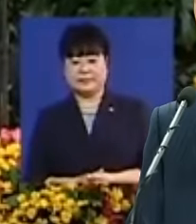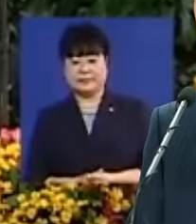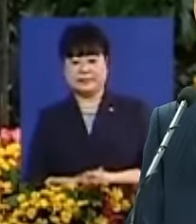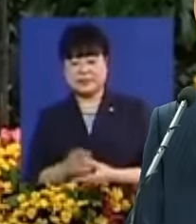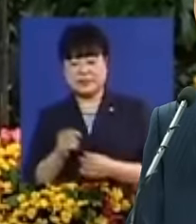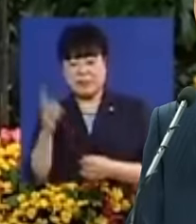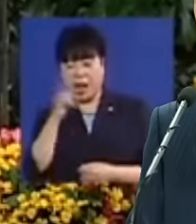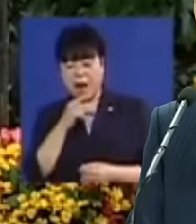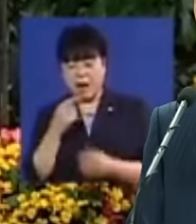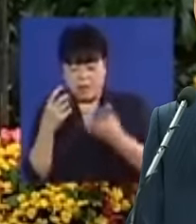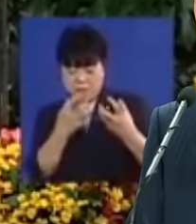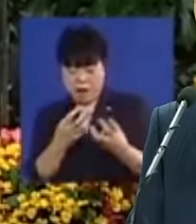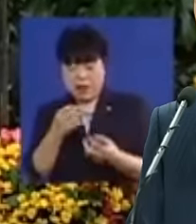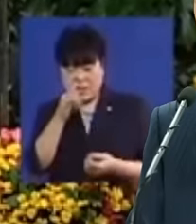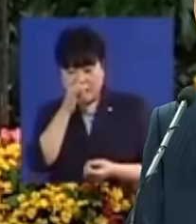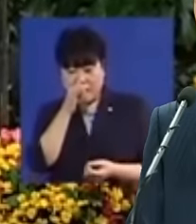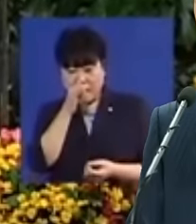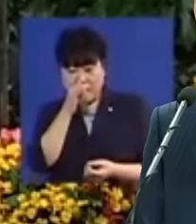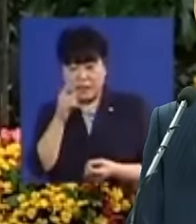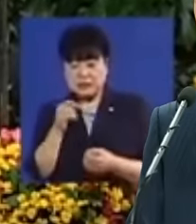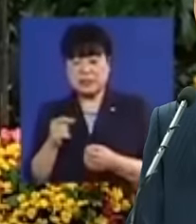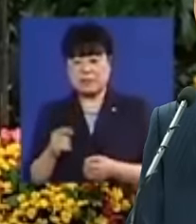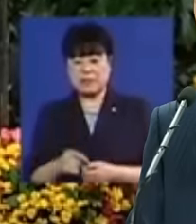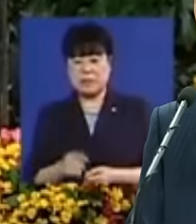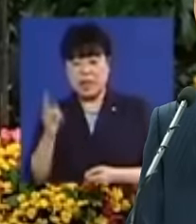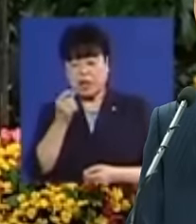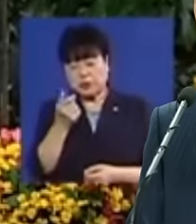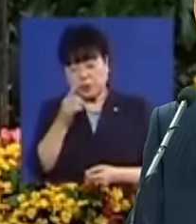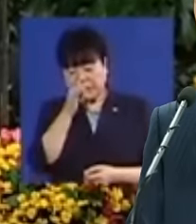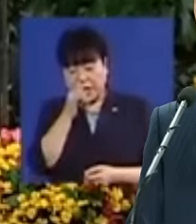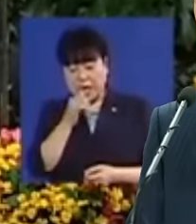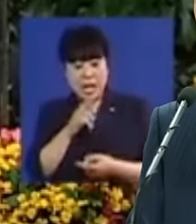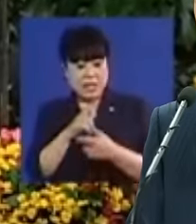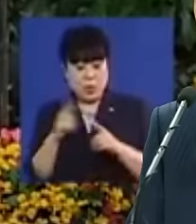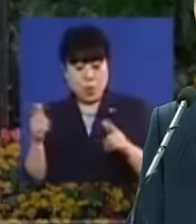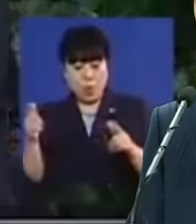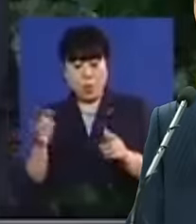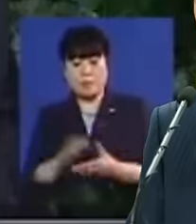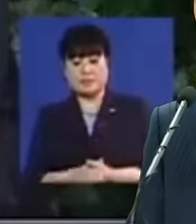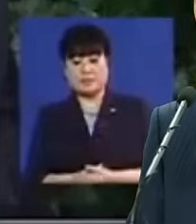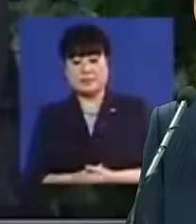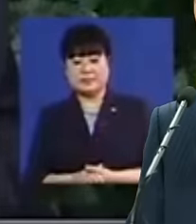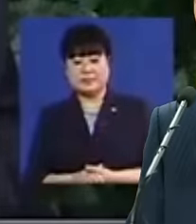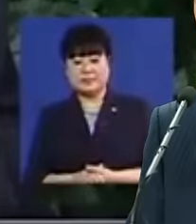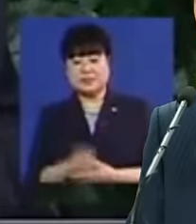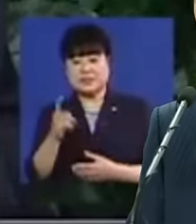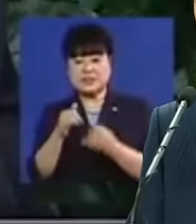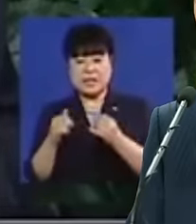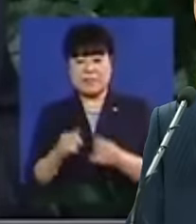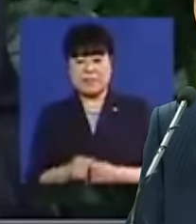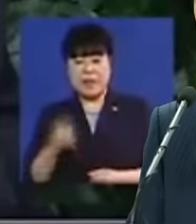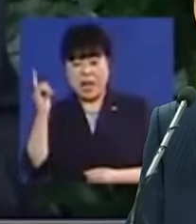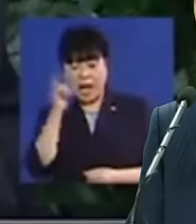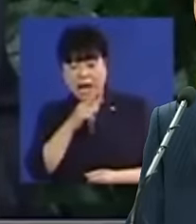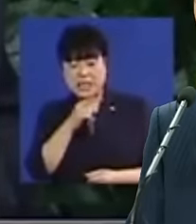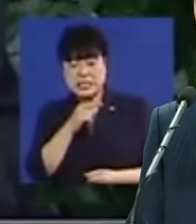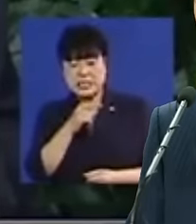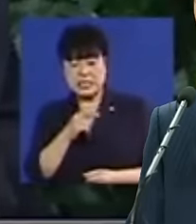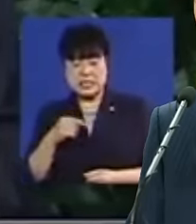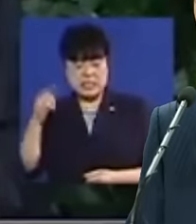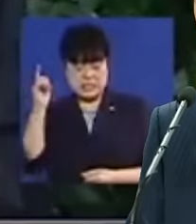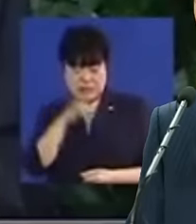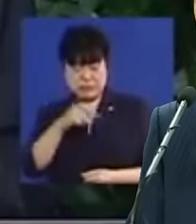저 사람 악이 굉장히 많다, 저 사람 악이 조금밖에 없다 그렇게 말하지 않습니다. 저 사람 악이 아주